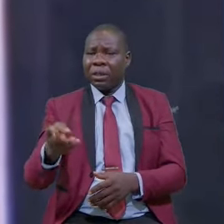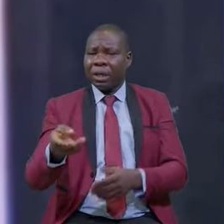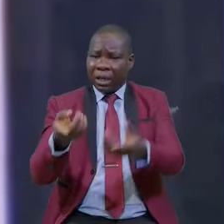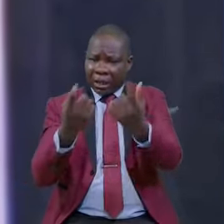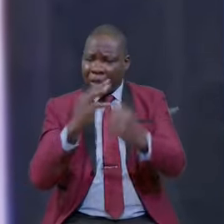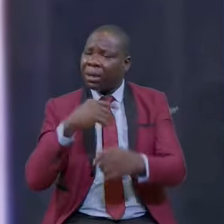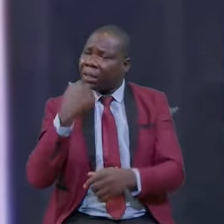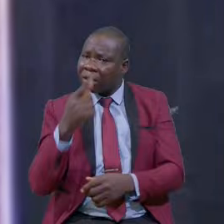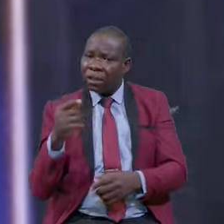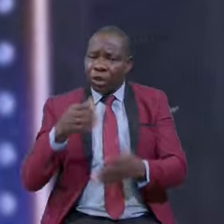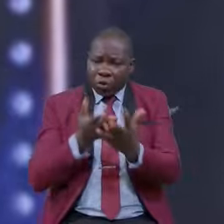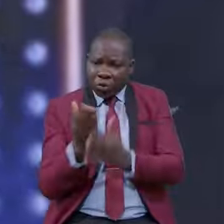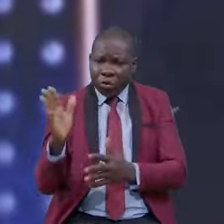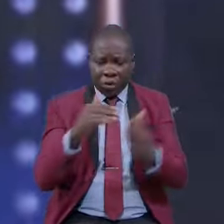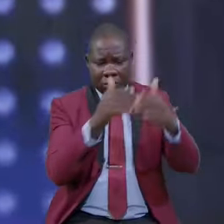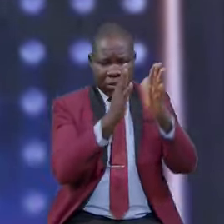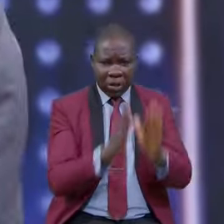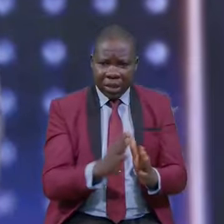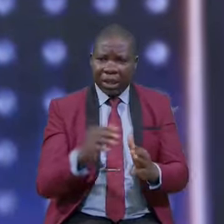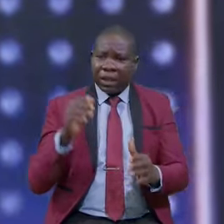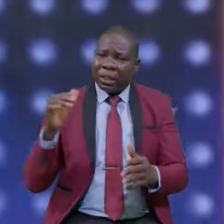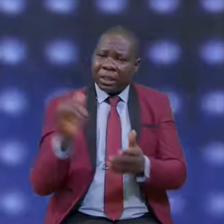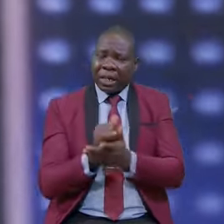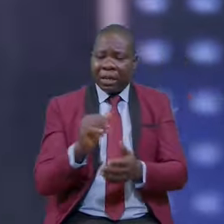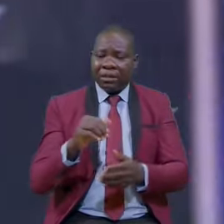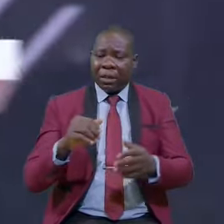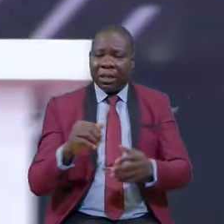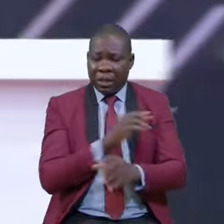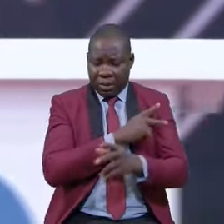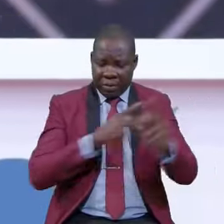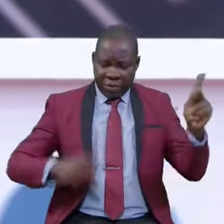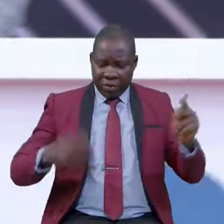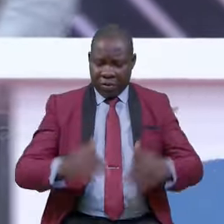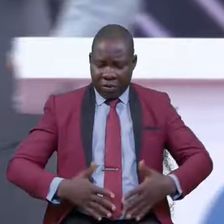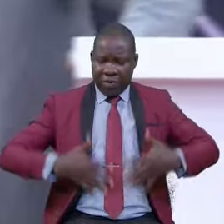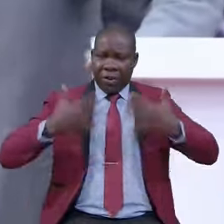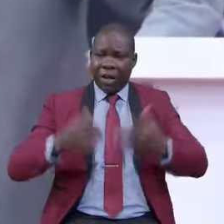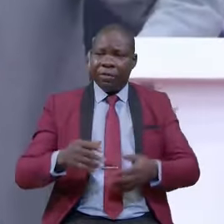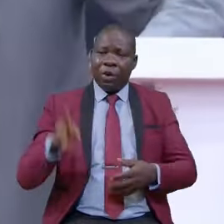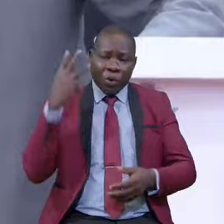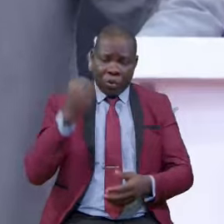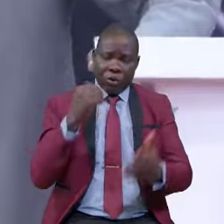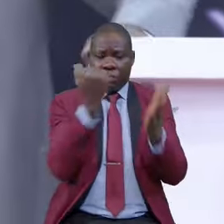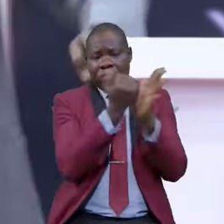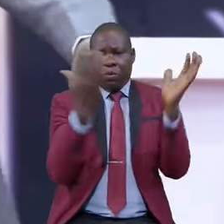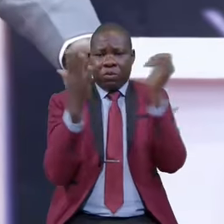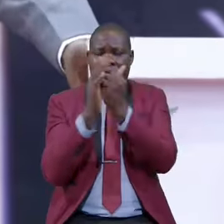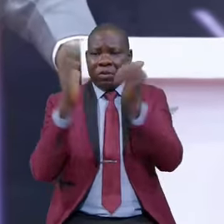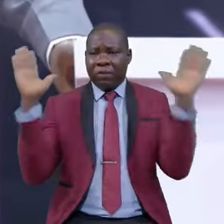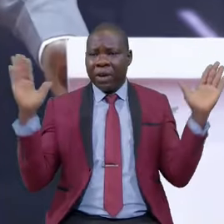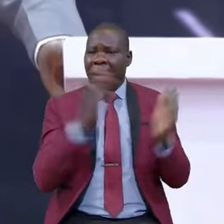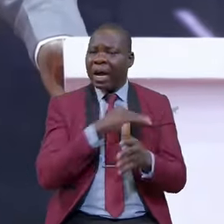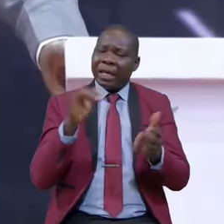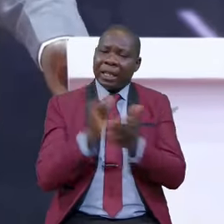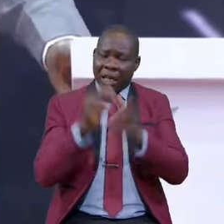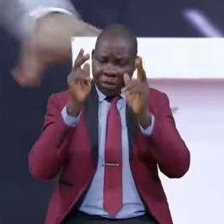prince de la vie. Et je viens vous déclarer que celui que vous avez crucifié, il est le seul chemin qui mène à la vie